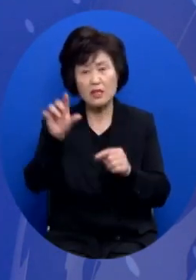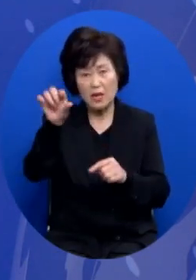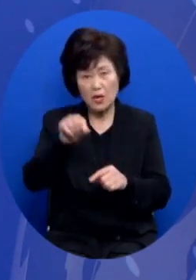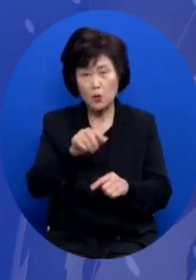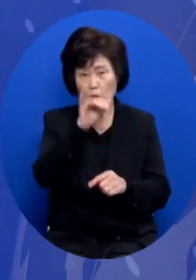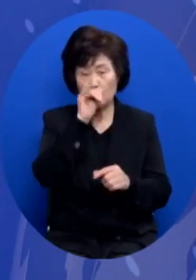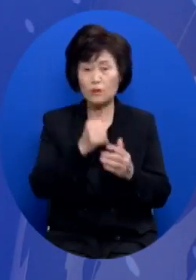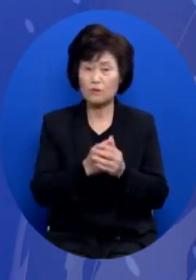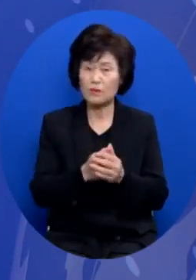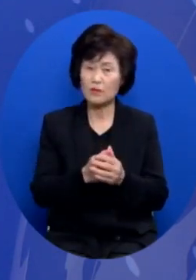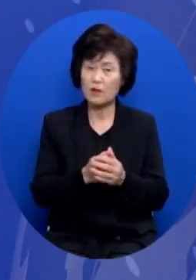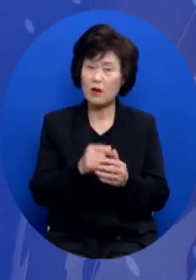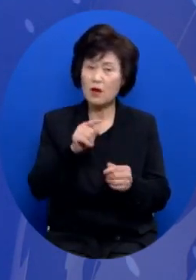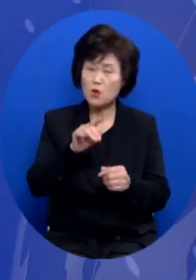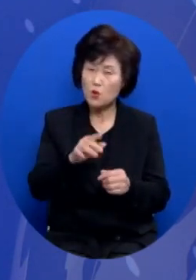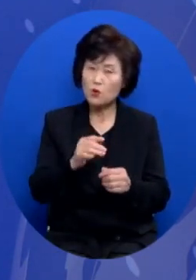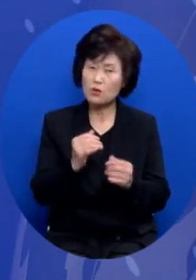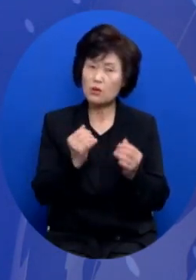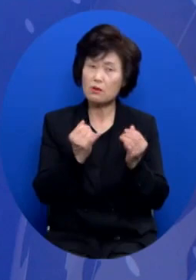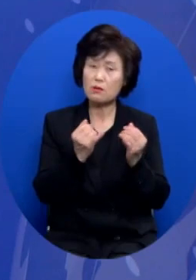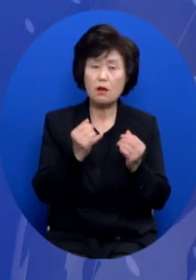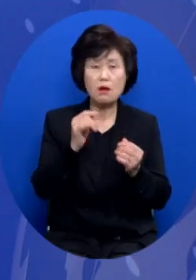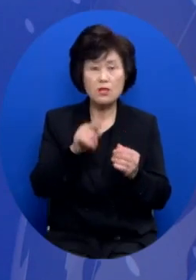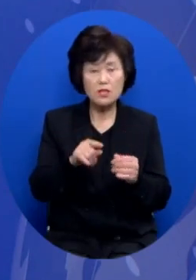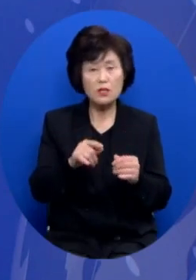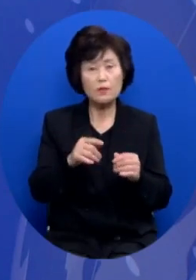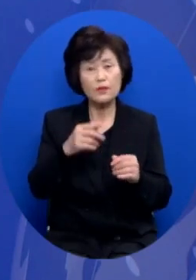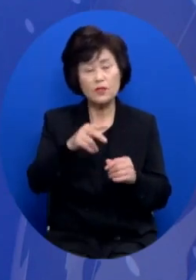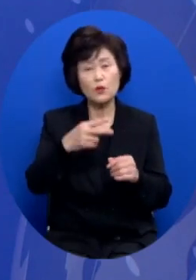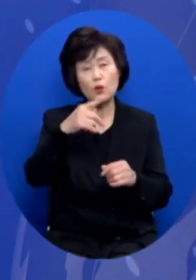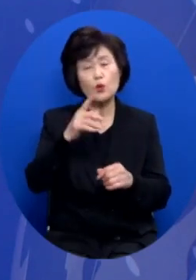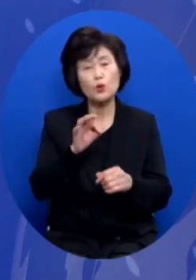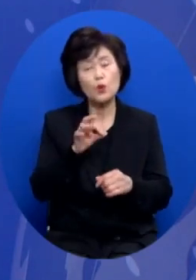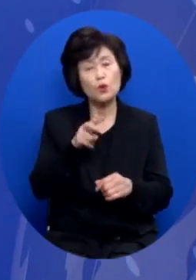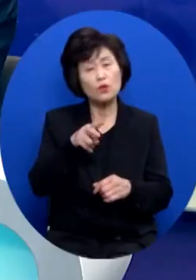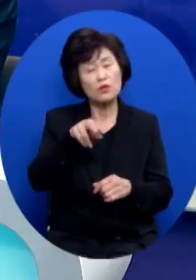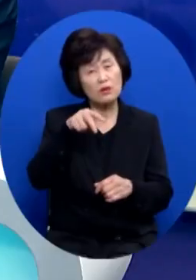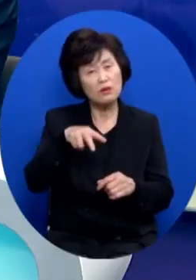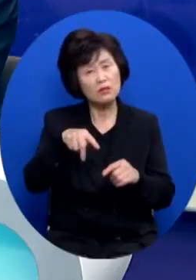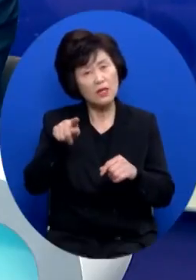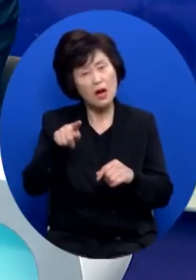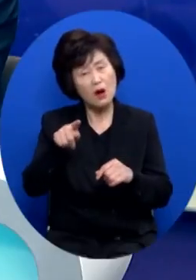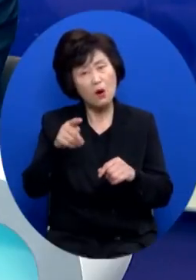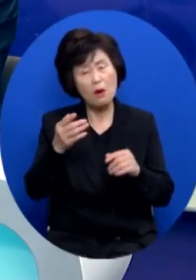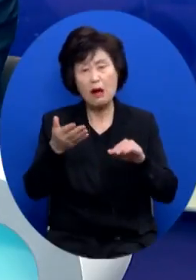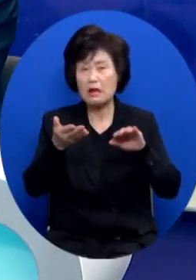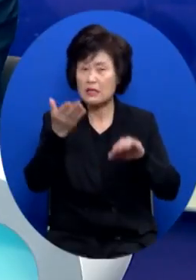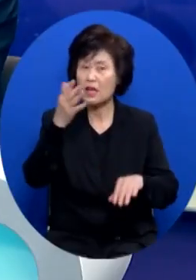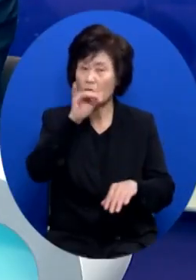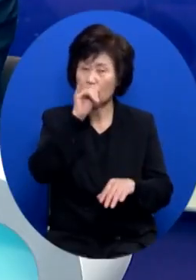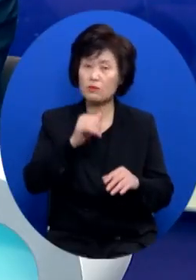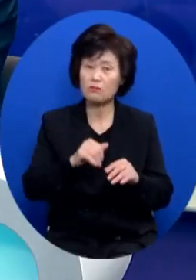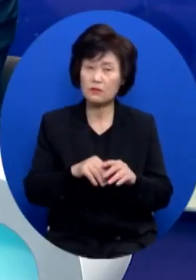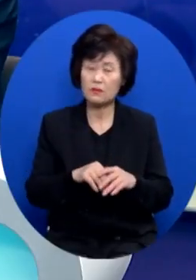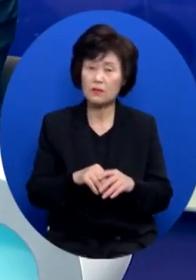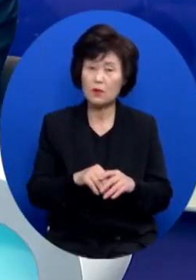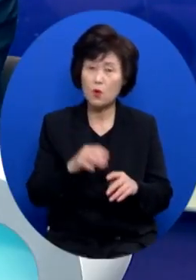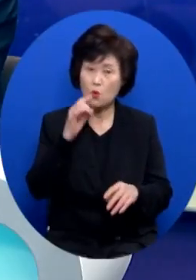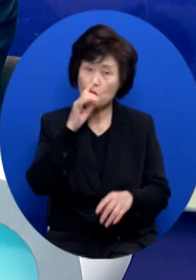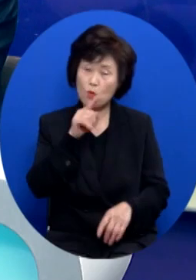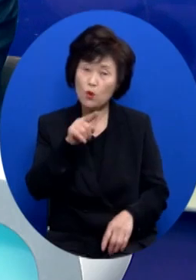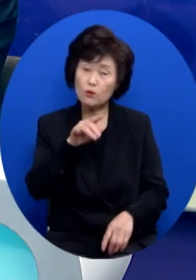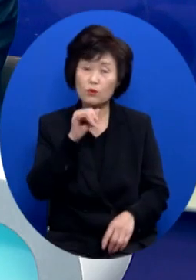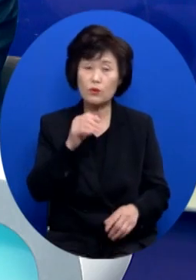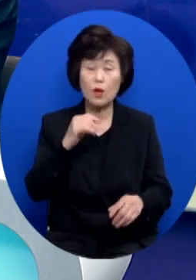동역사 너무나 큰 간격이 있는 셈입니다네네 그런데 궁금한 점이 생길 수밖에 없는 것 같은데 목사